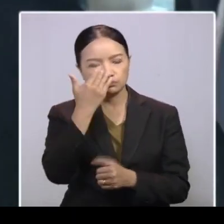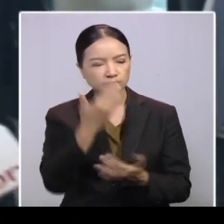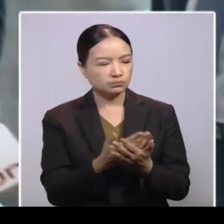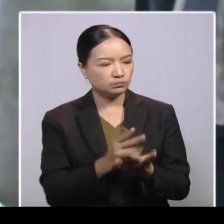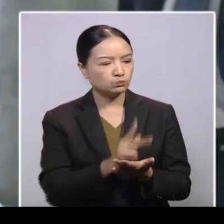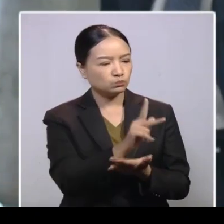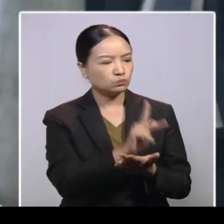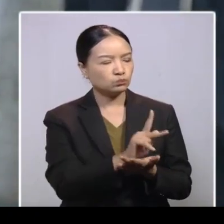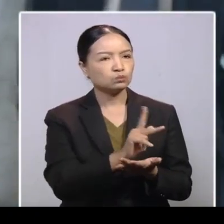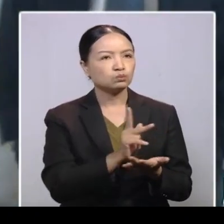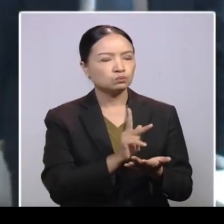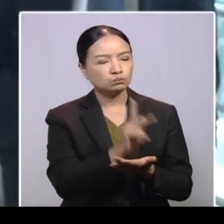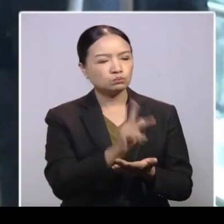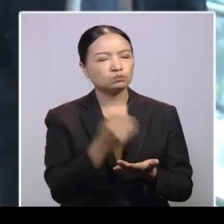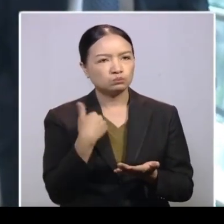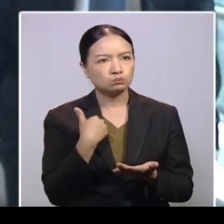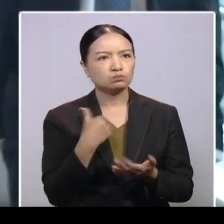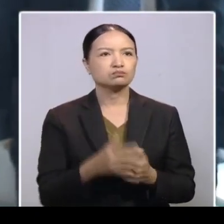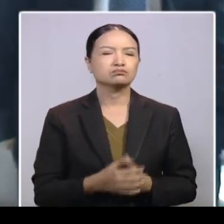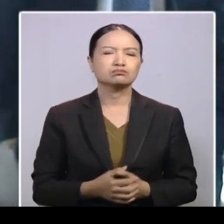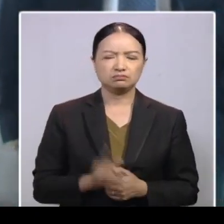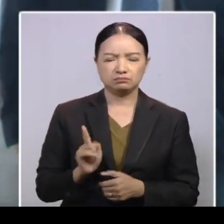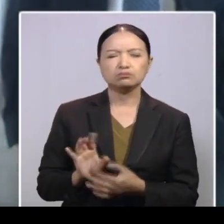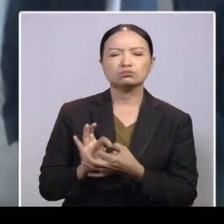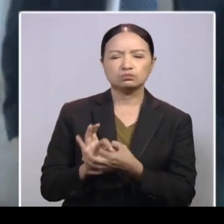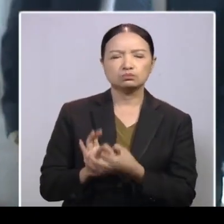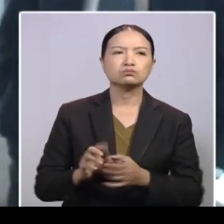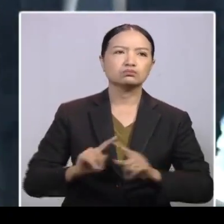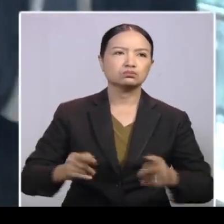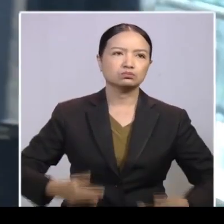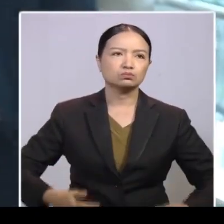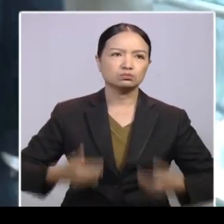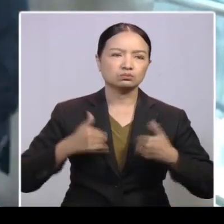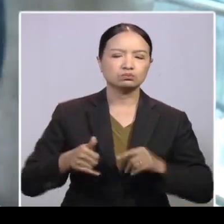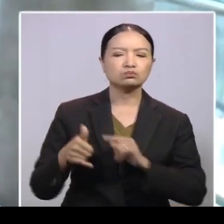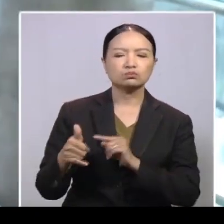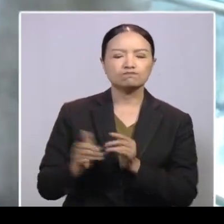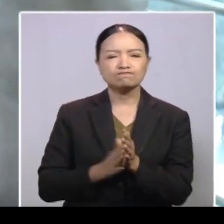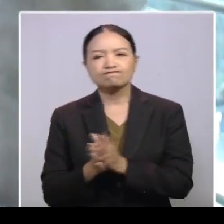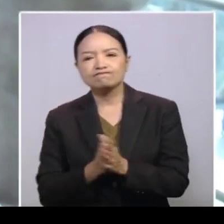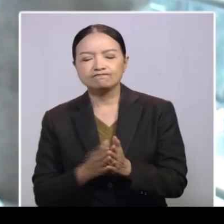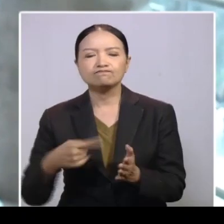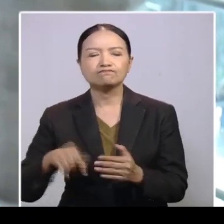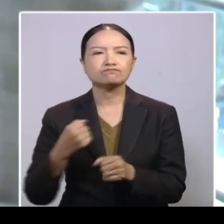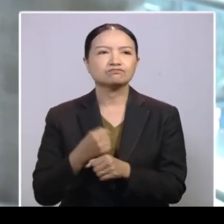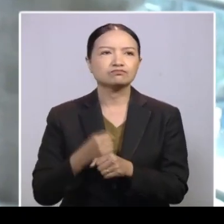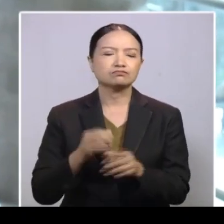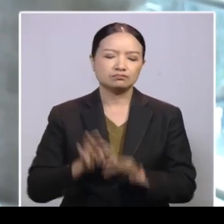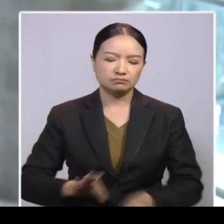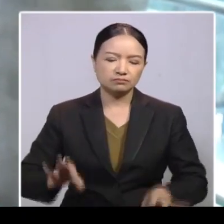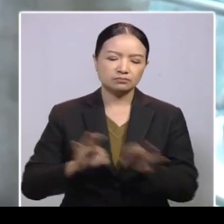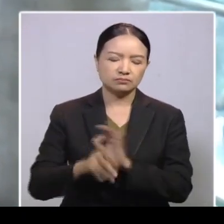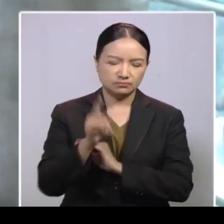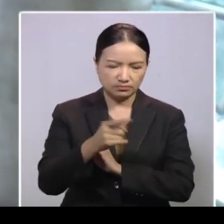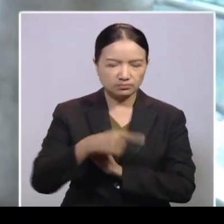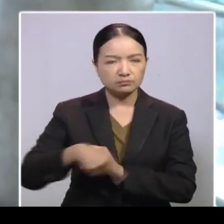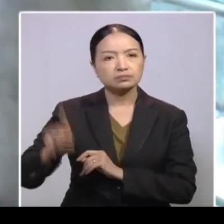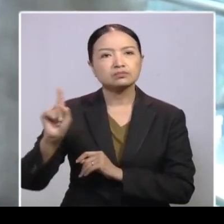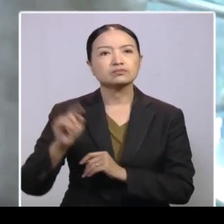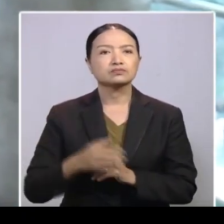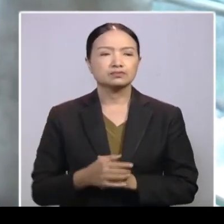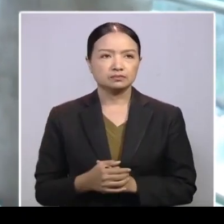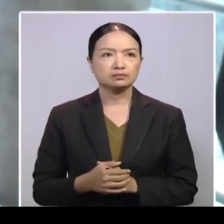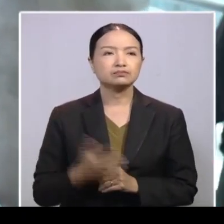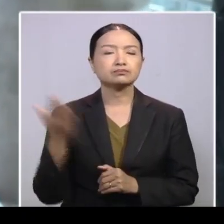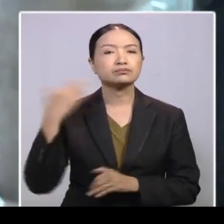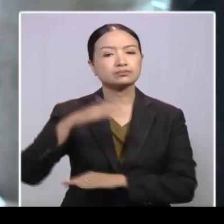ครับผม มัน ก็ห่วงแต่ว่าชีวิตเขาก็ต้องดิ้นรนของเขาครับผมมันจำเป็นต้องไปครับพี่อย่างเมื่อวานตอนเย็นผ